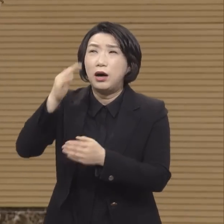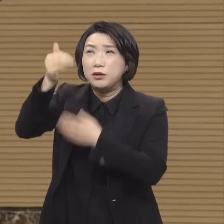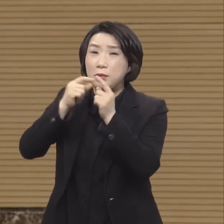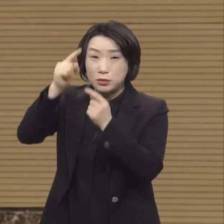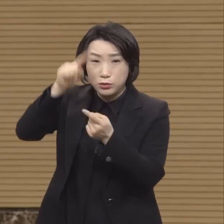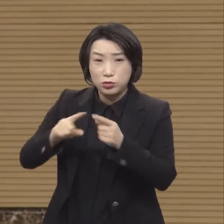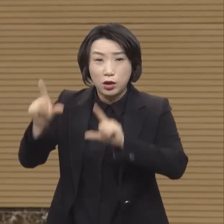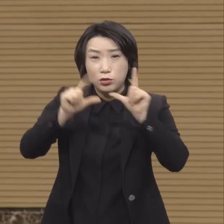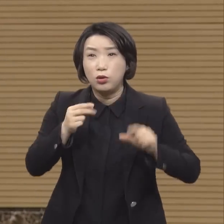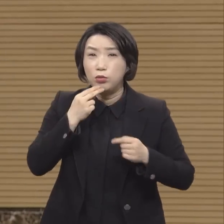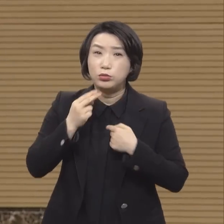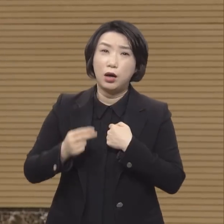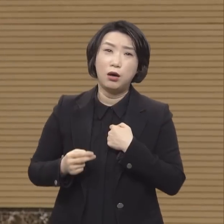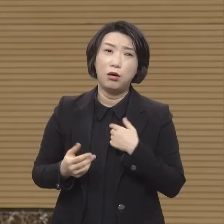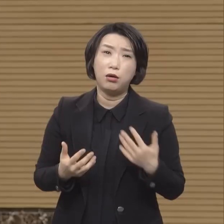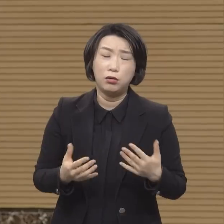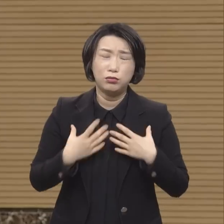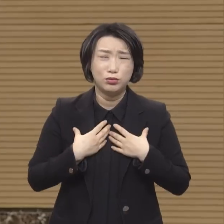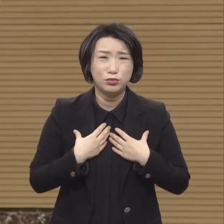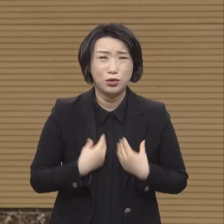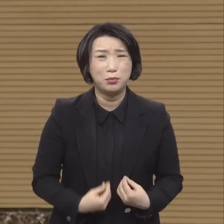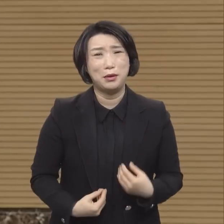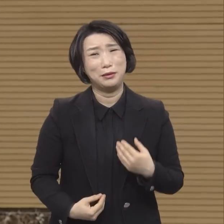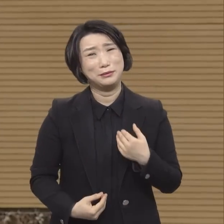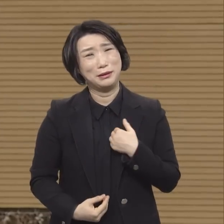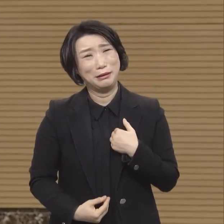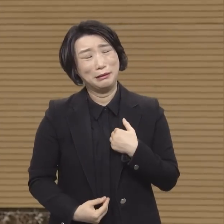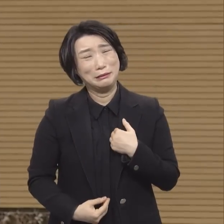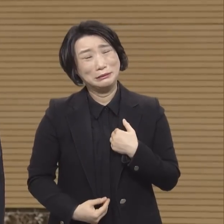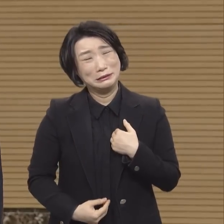살면 나는 절망인데